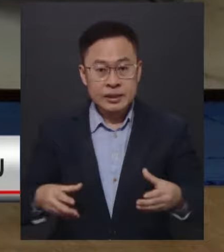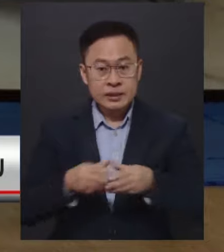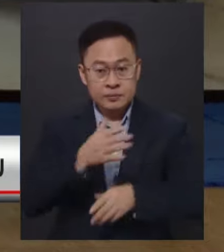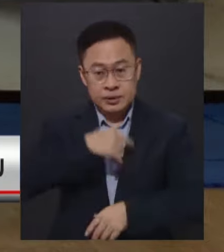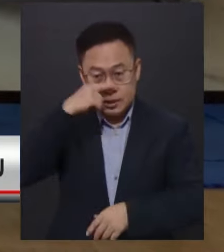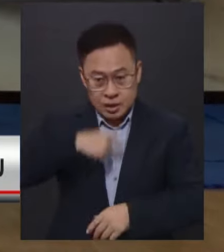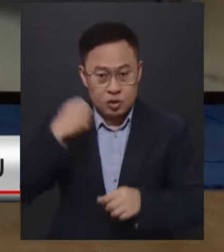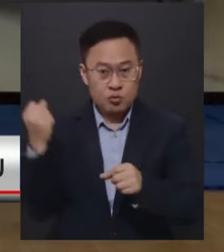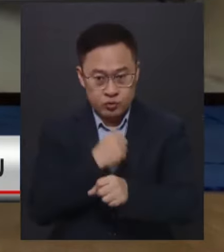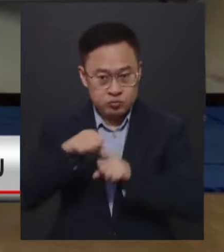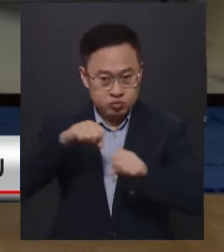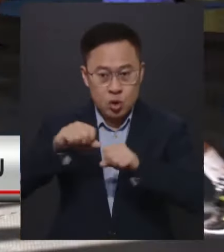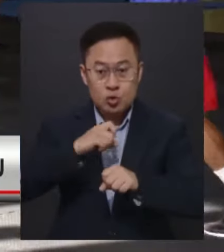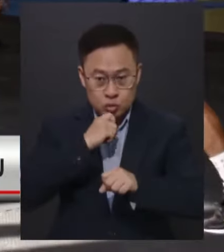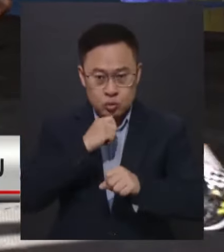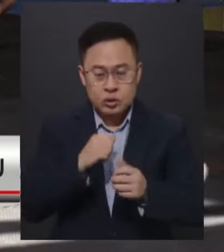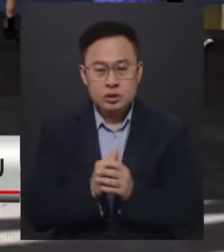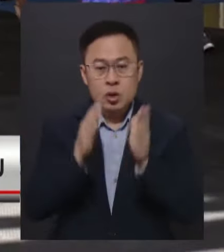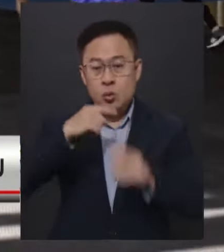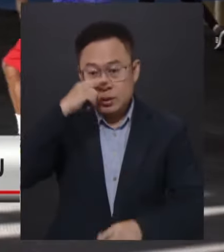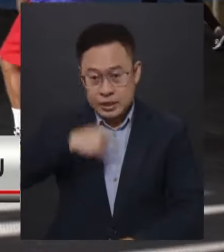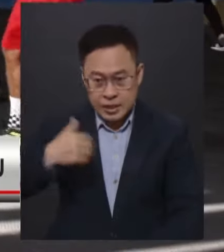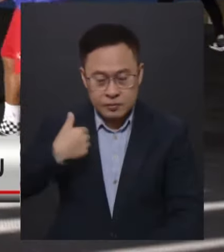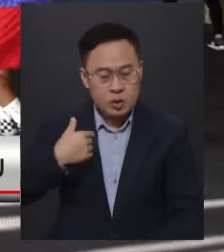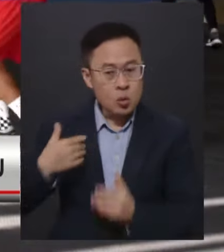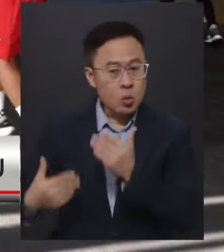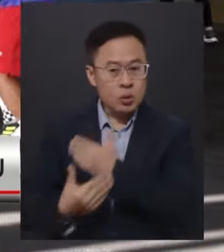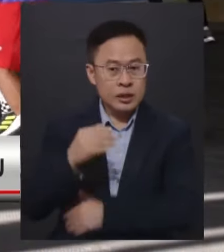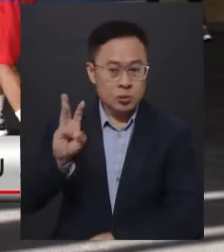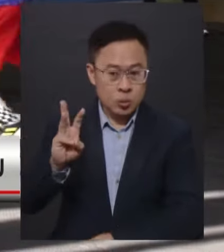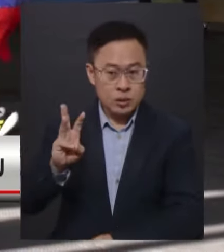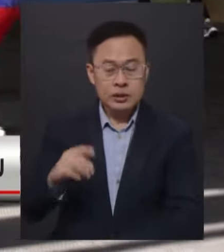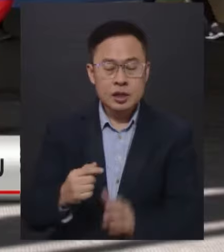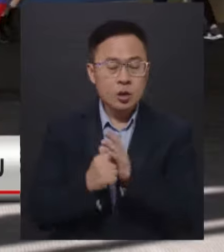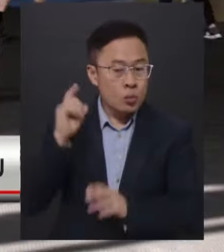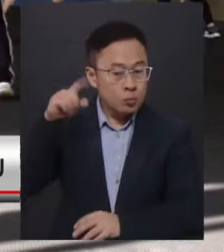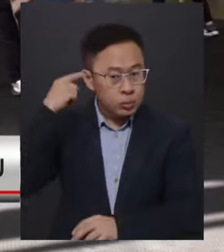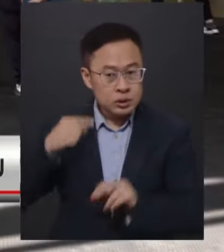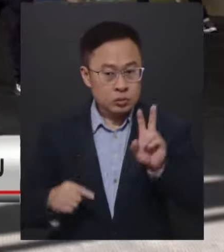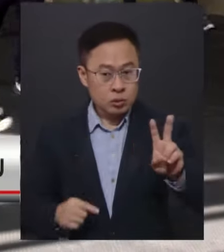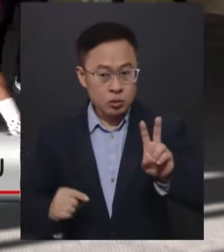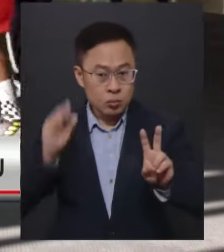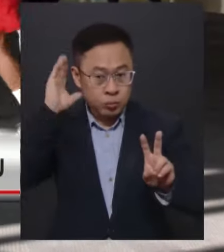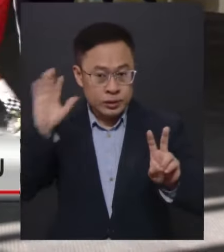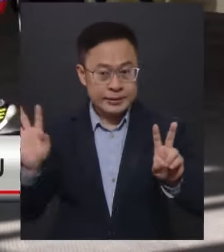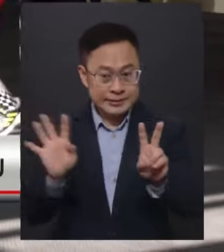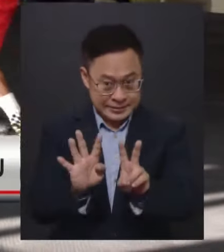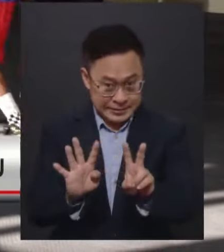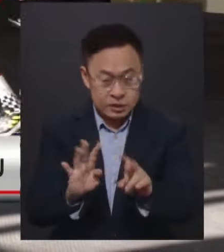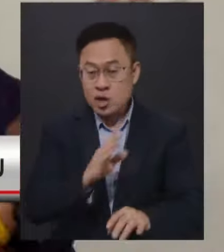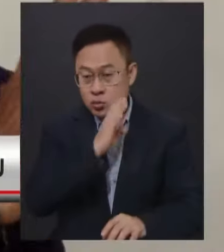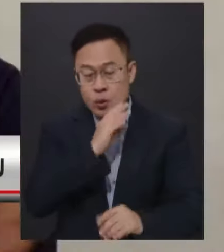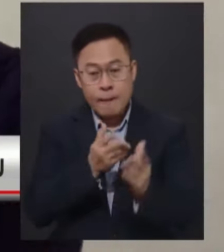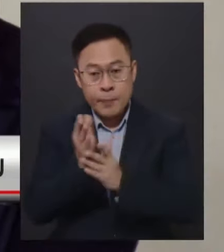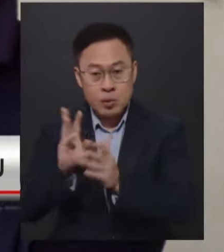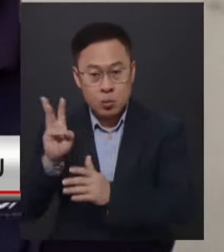องซึ่งมีลุ้นอีก6รุ่นจากหญิง2รุ่นและชาย4รุ่นครับโดยการแข่งขันรอบคัดเลือกในสนามที่2นี้ก็จะจั